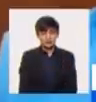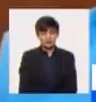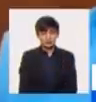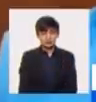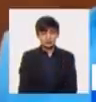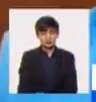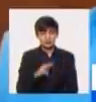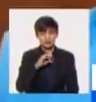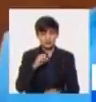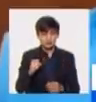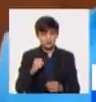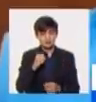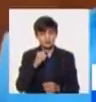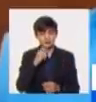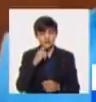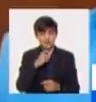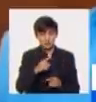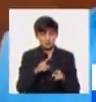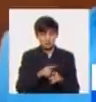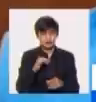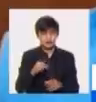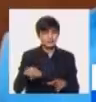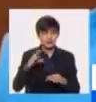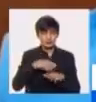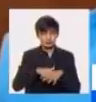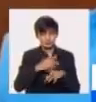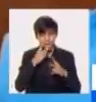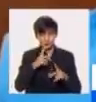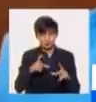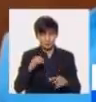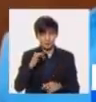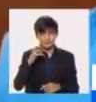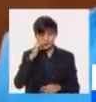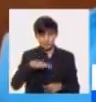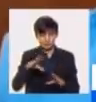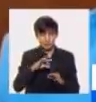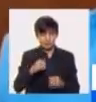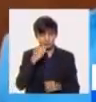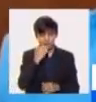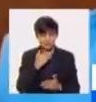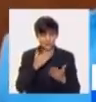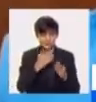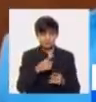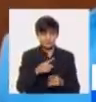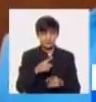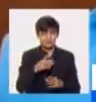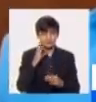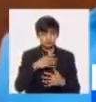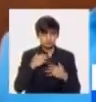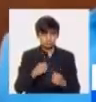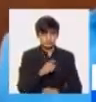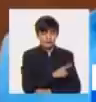Құрметті Тамара Құстайқызы, сізге біздің барша көрерменнің атынан, еліміздің атынан айрықша алғысымызды білдіреміз. Сіздердің